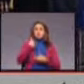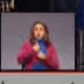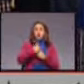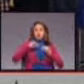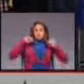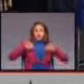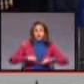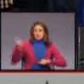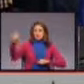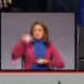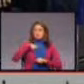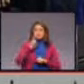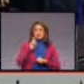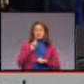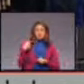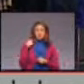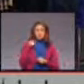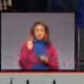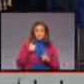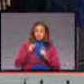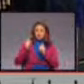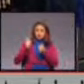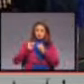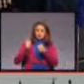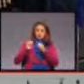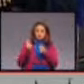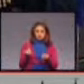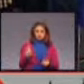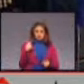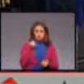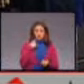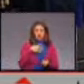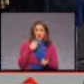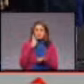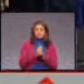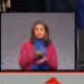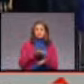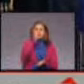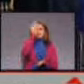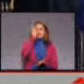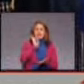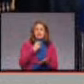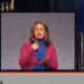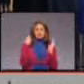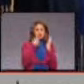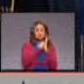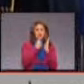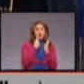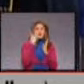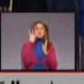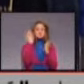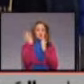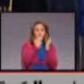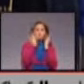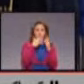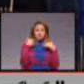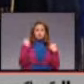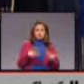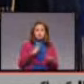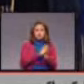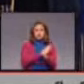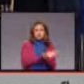الراتب اللي هو يدولك تعبان مش هو اللي مش مش ده الدخل اللي انت عايزه مش ده اللي انت بتحلم بيه مش ده اللي انت قعدت مثلا اربع سنين متبهدل في الجامعه عشان في